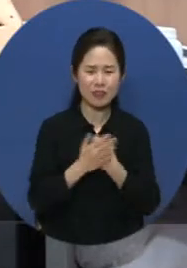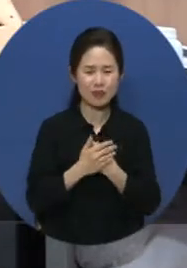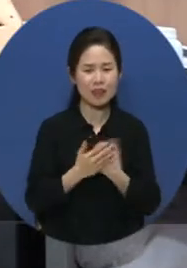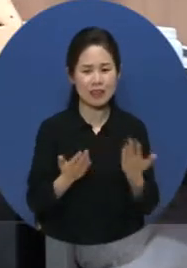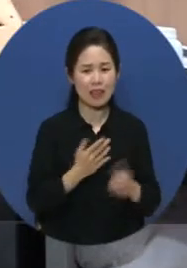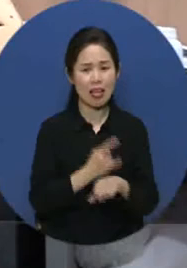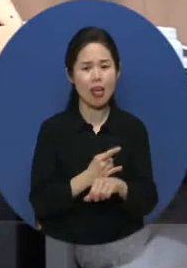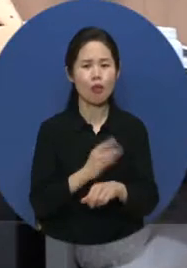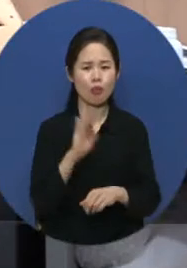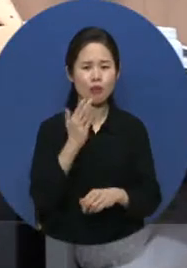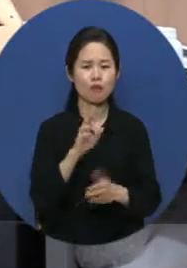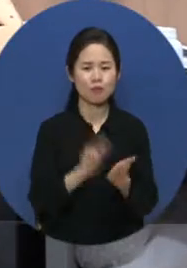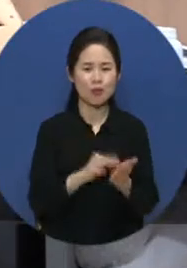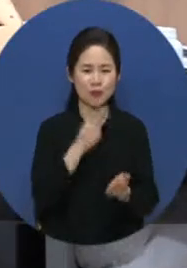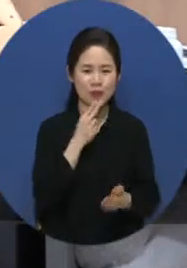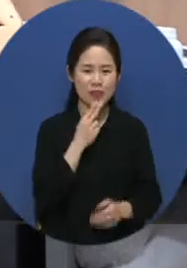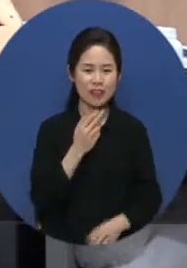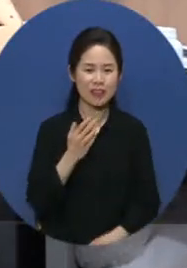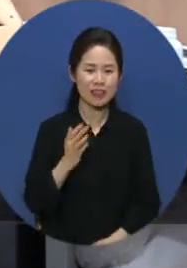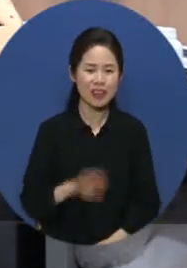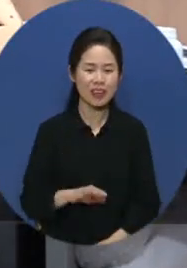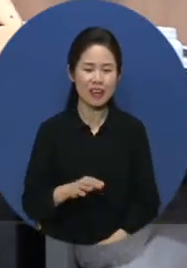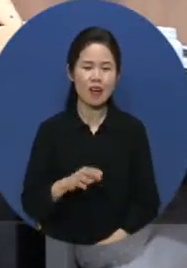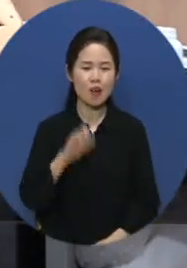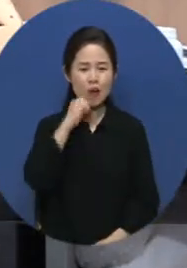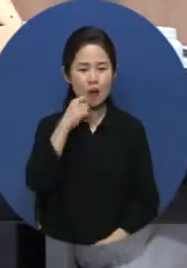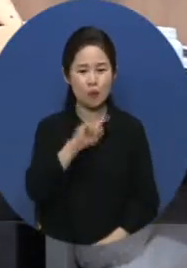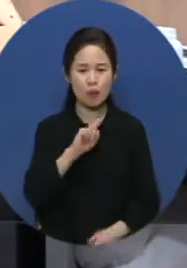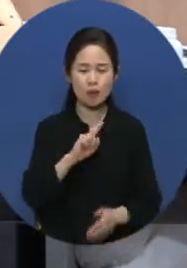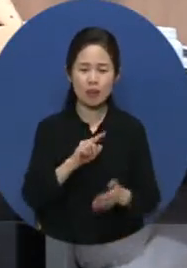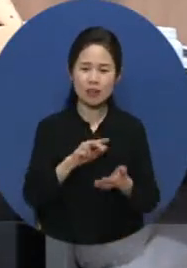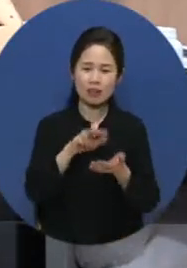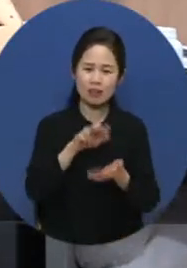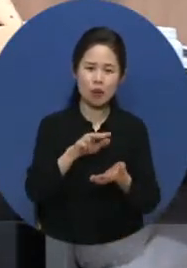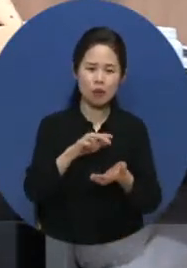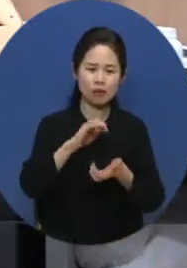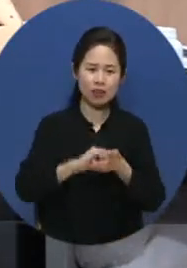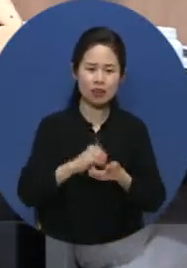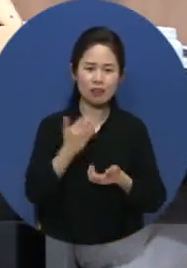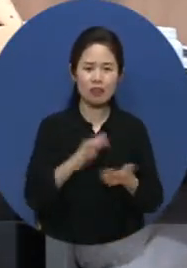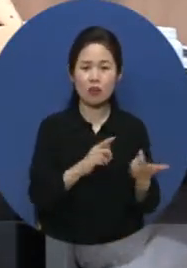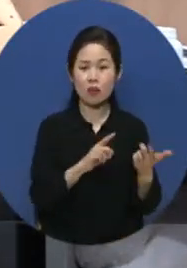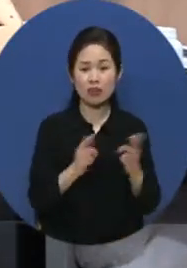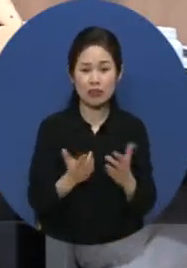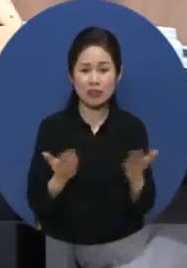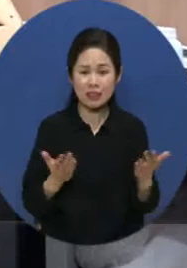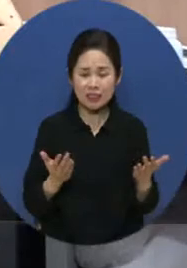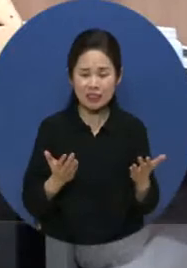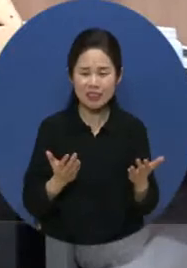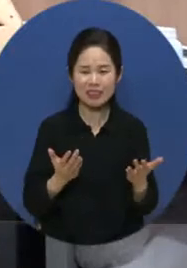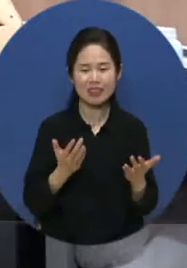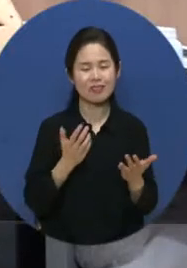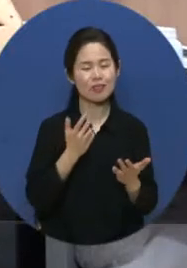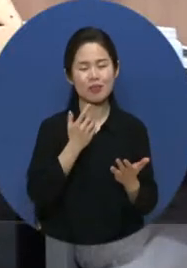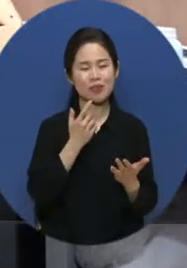거는 이제 제한된 자원으로 여러 가지 일을 벌리려는 것, 네, 그것이 제일 어렵고, 두